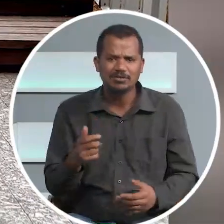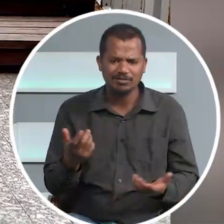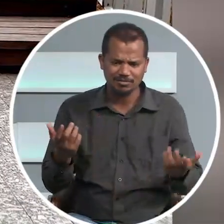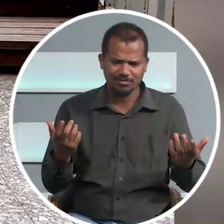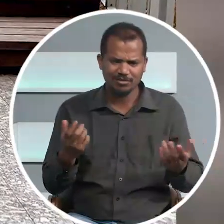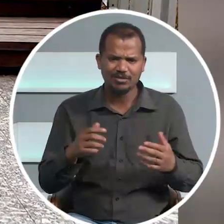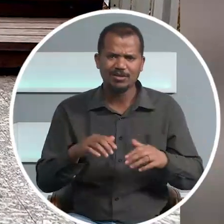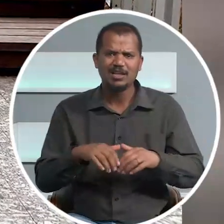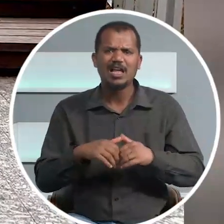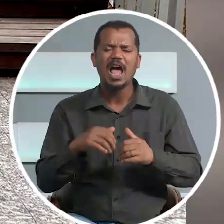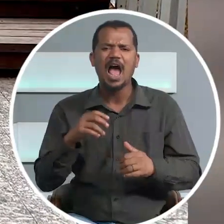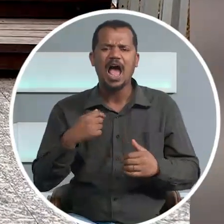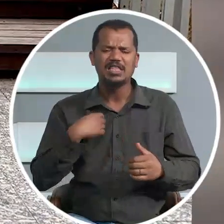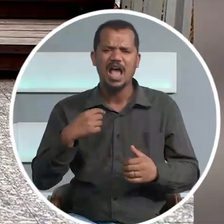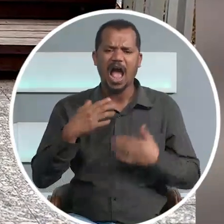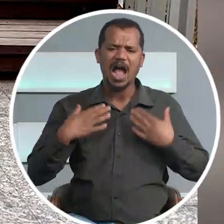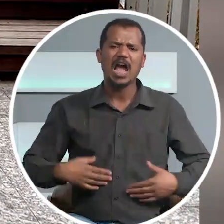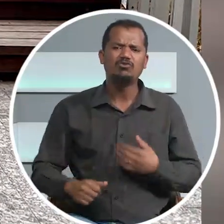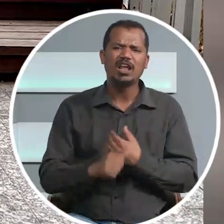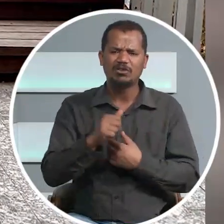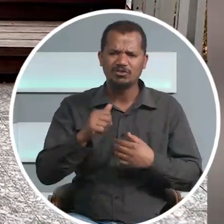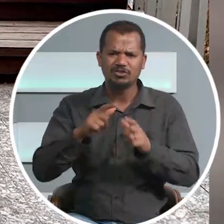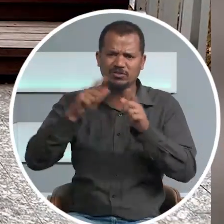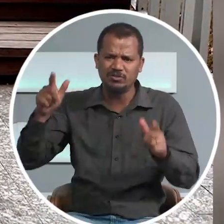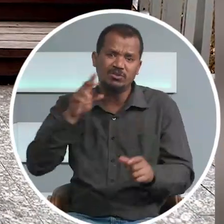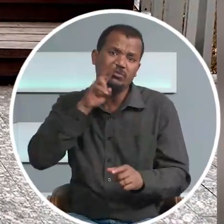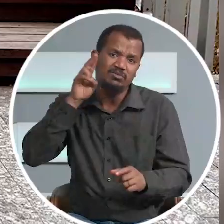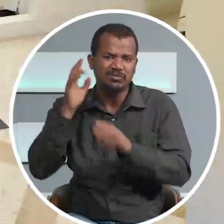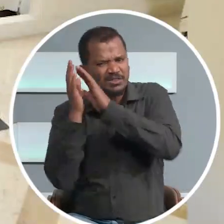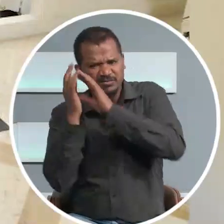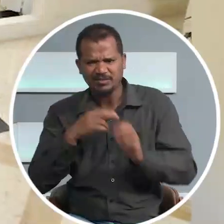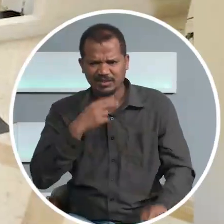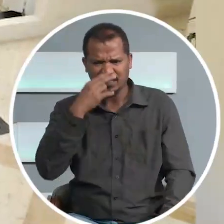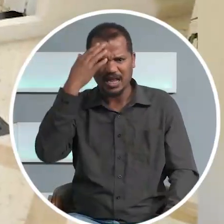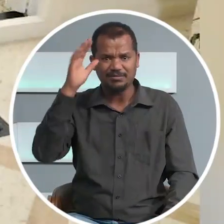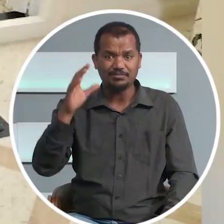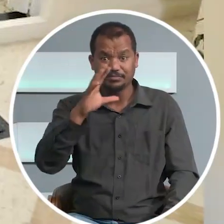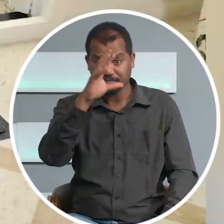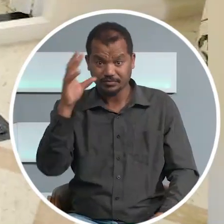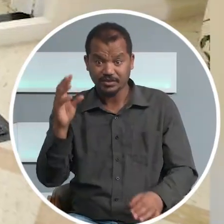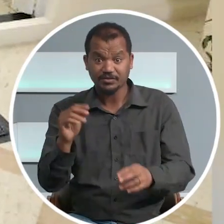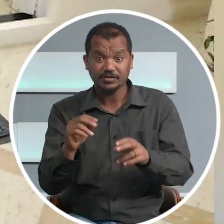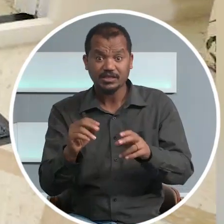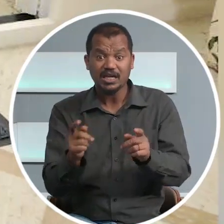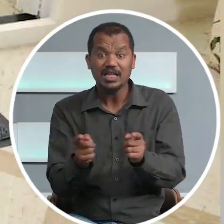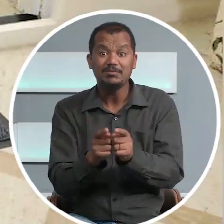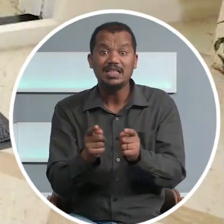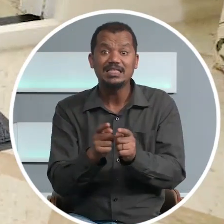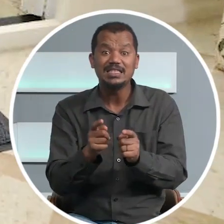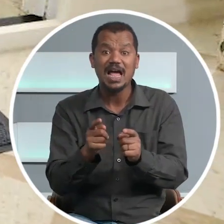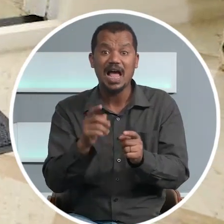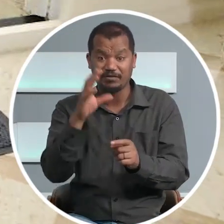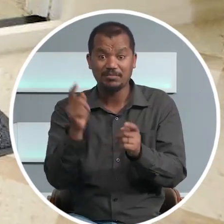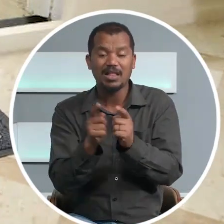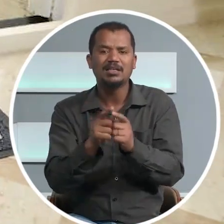እኛ እንግዲህ አካል ጉዳተኞች እንዴት ትልቅ ሆቴል ሲያርፉ አይተን አናቀም ብለው አስቀውኛል። አፍሪካ ህብረት ነበር የሚደረገው። አፍሪካ ህብረት አዘጋጅተን ፕሬዚዳንት ግርማ